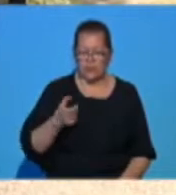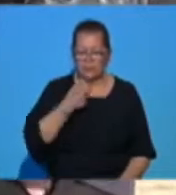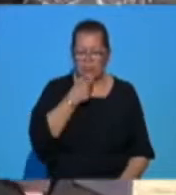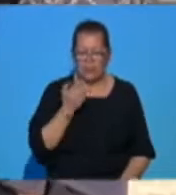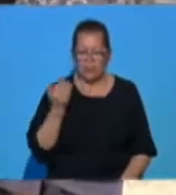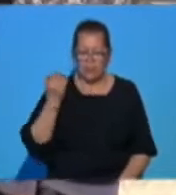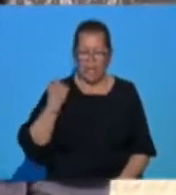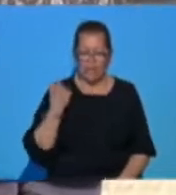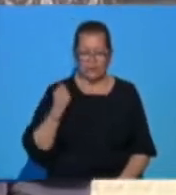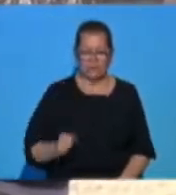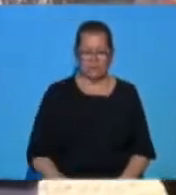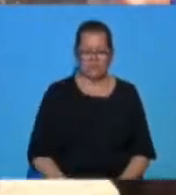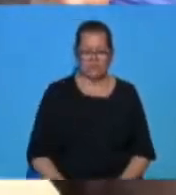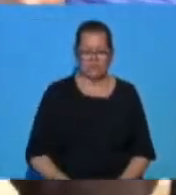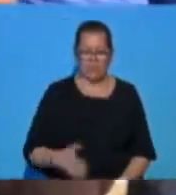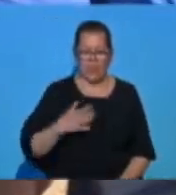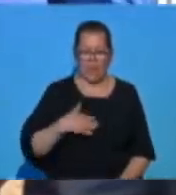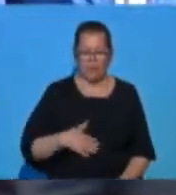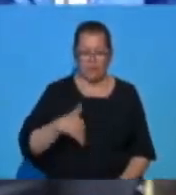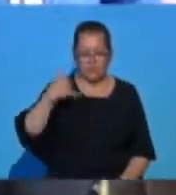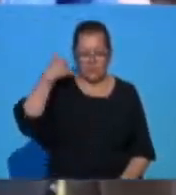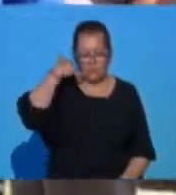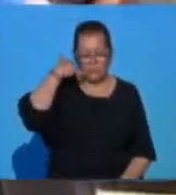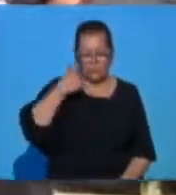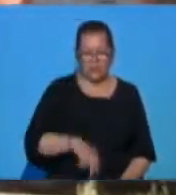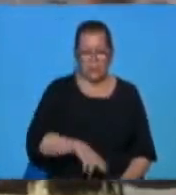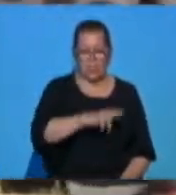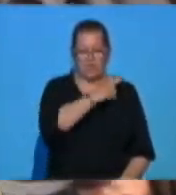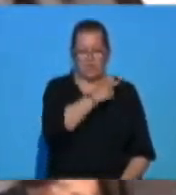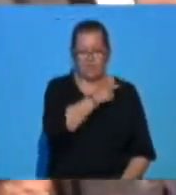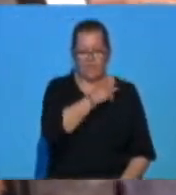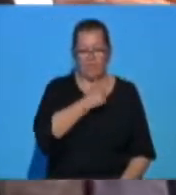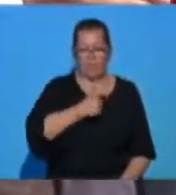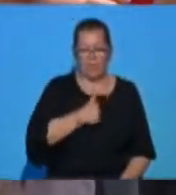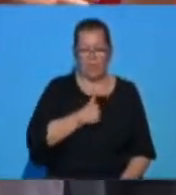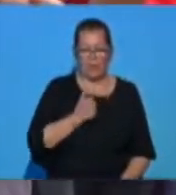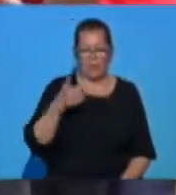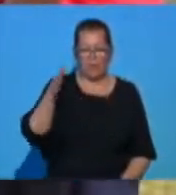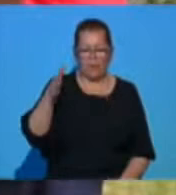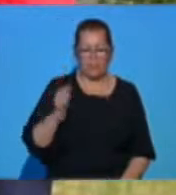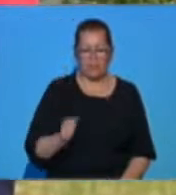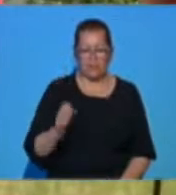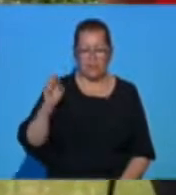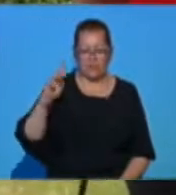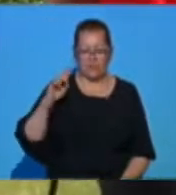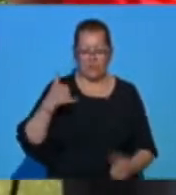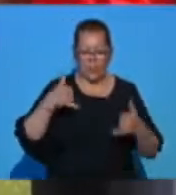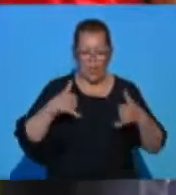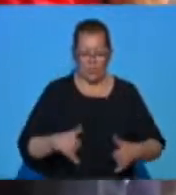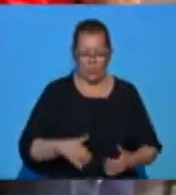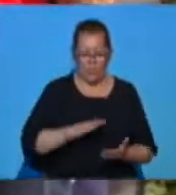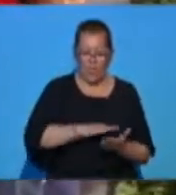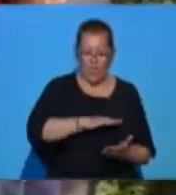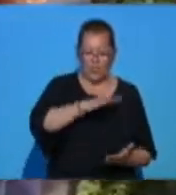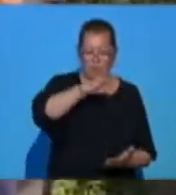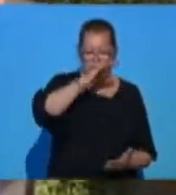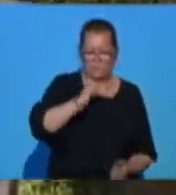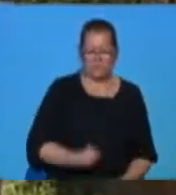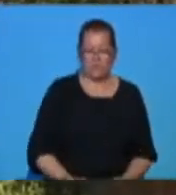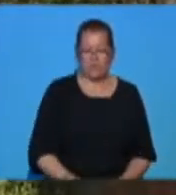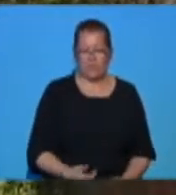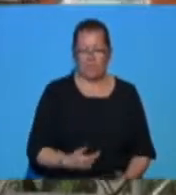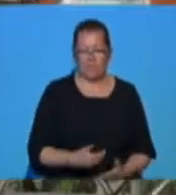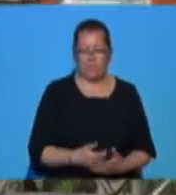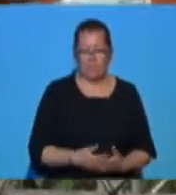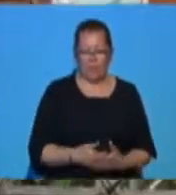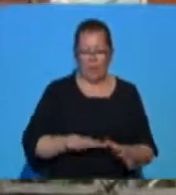repede la pensie. Am încercat să-i contactăm telefonic pe reprezentanții societății private cu sediul în Cluj, care dețin acum arhivele fostei Regii Autonome pentru